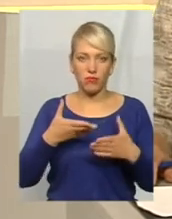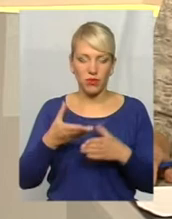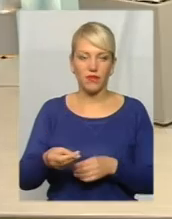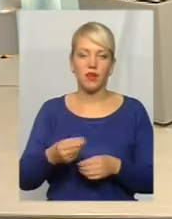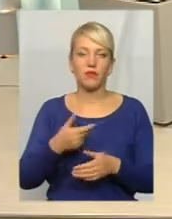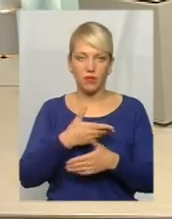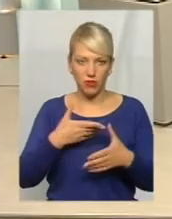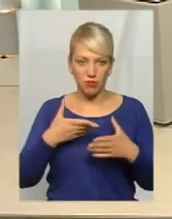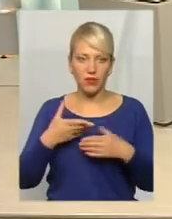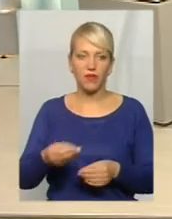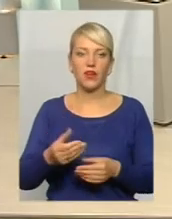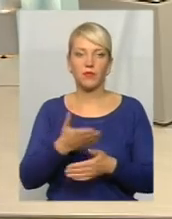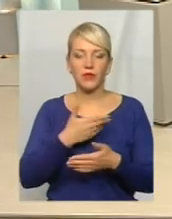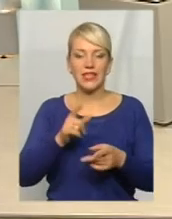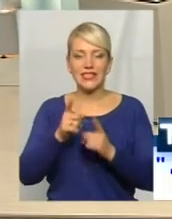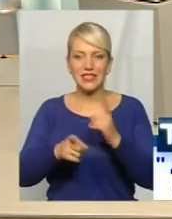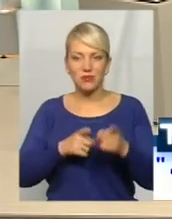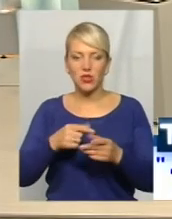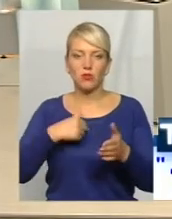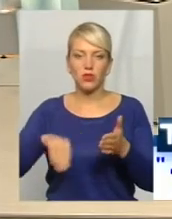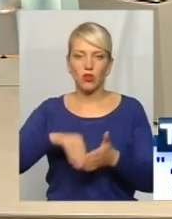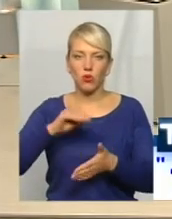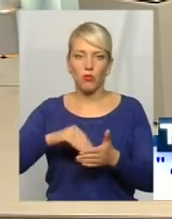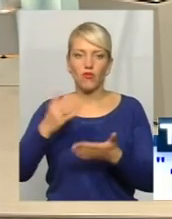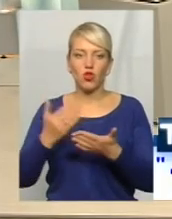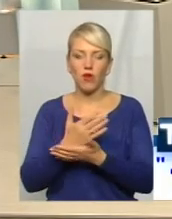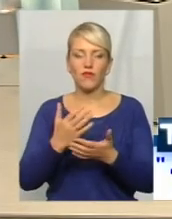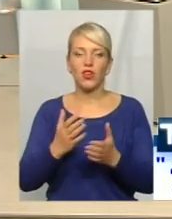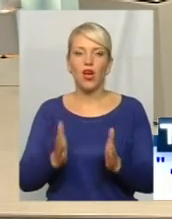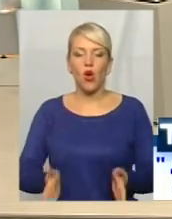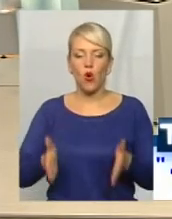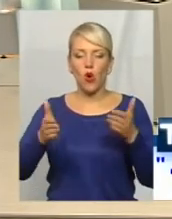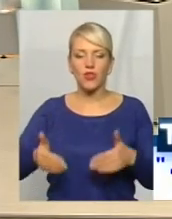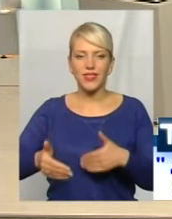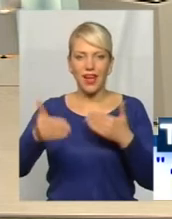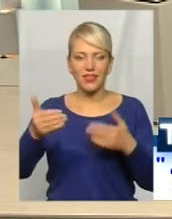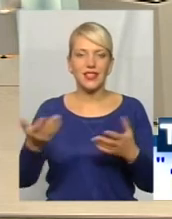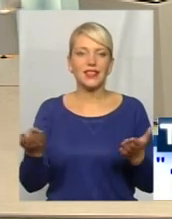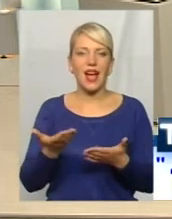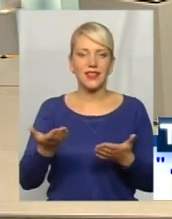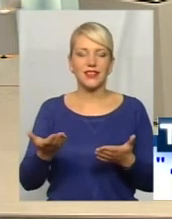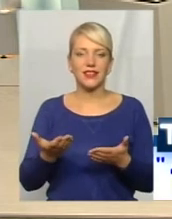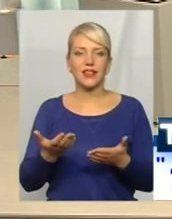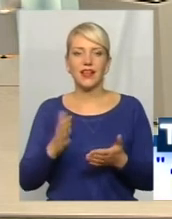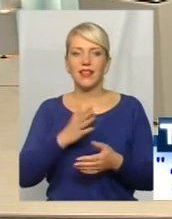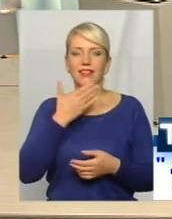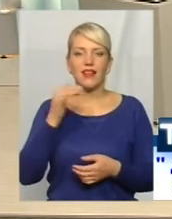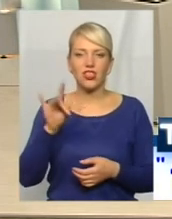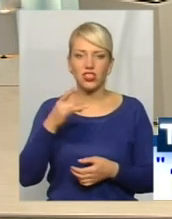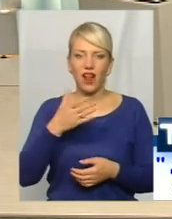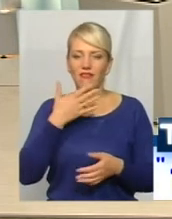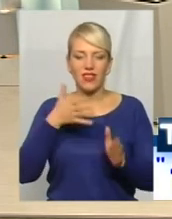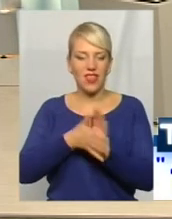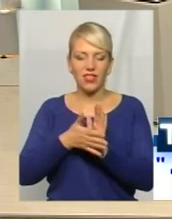Ми впливаємо, ми змінюємо, ми закуповуємо нові контейнери, які не іржаві, які не течуть.